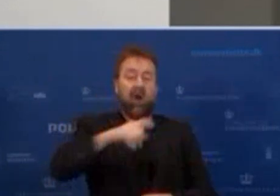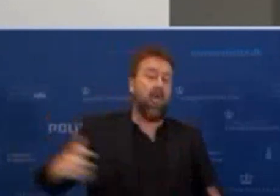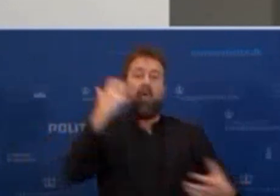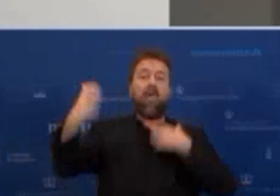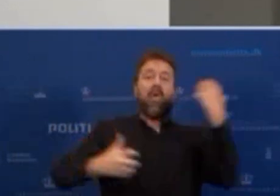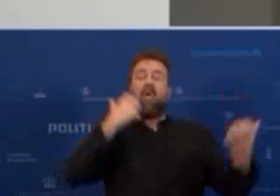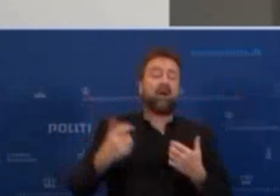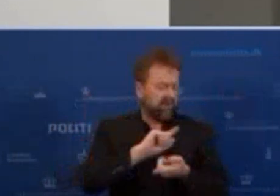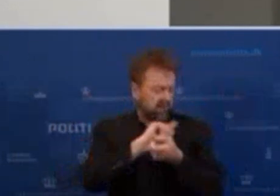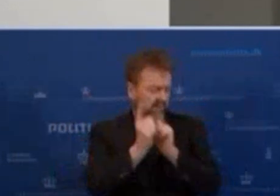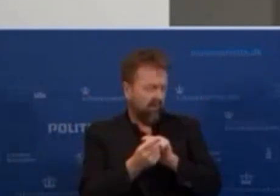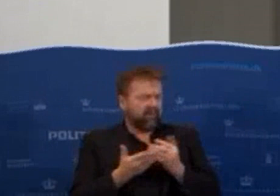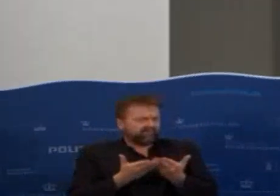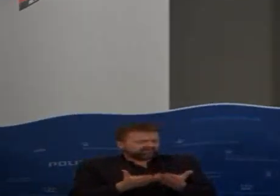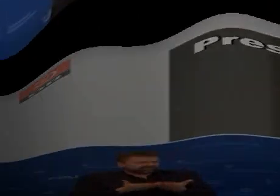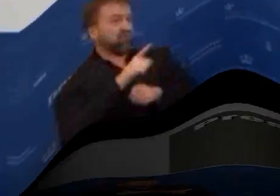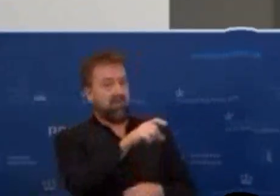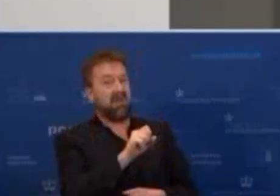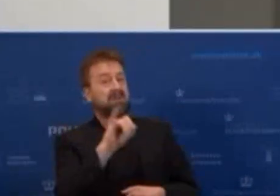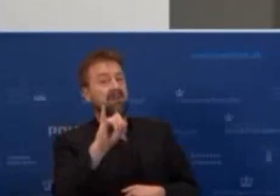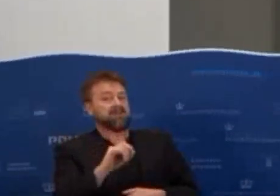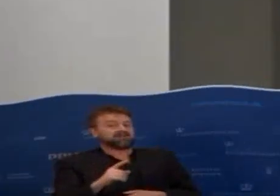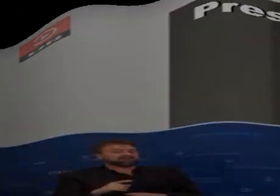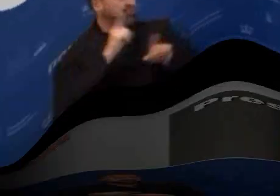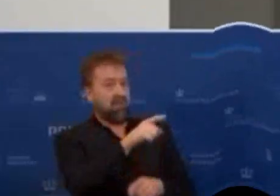faktisk afspejler det, I regner med, der kommer til at ske. For at